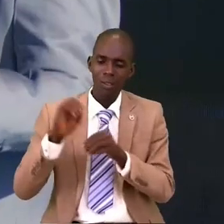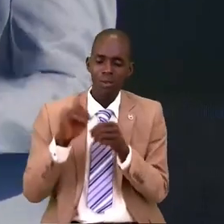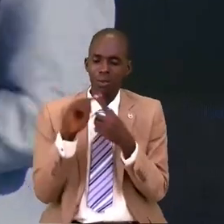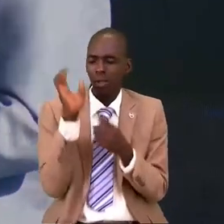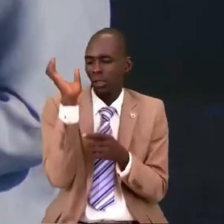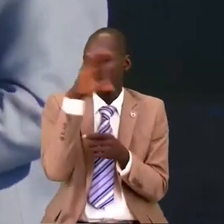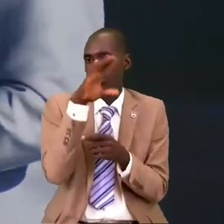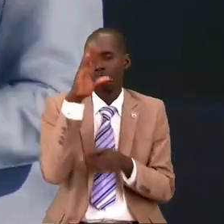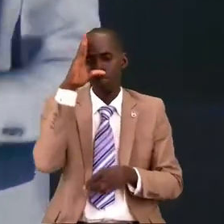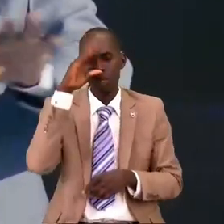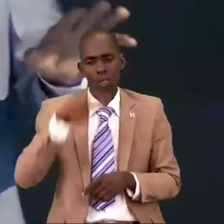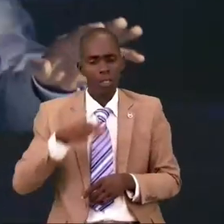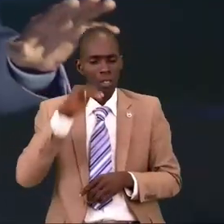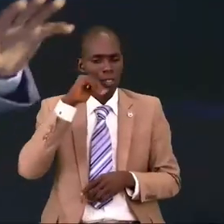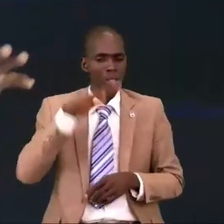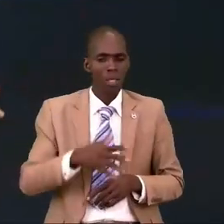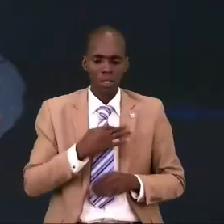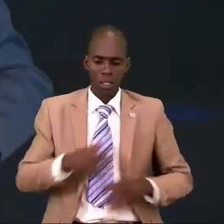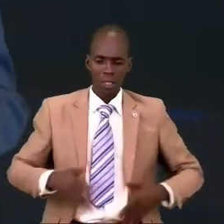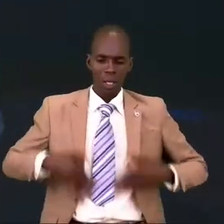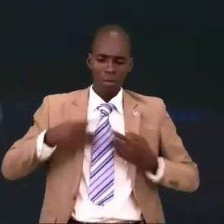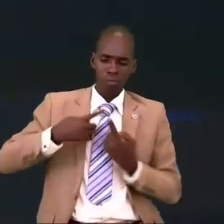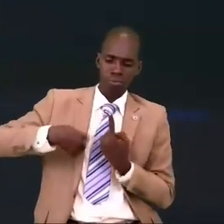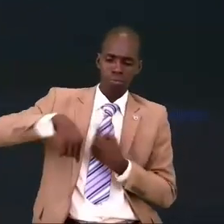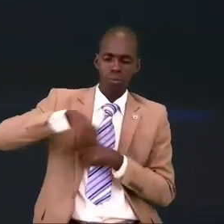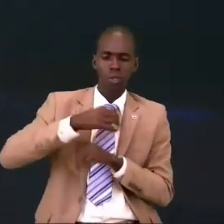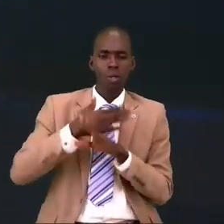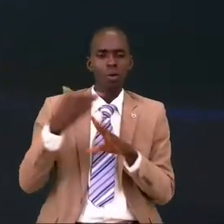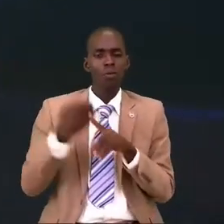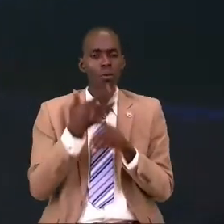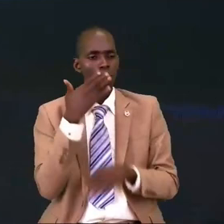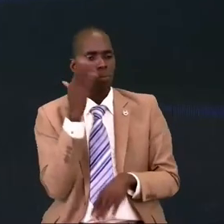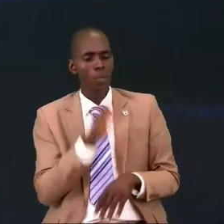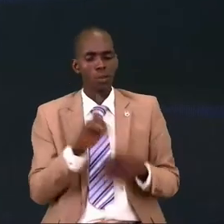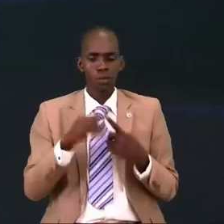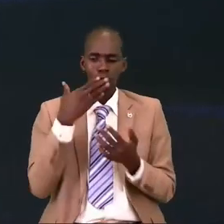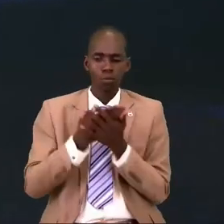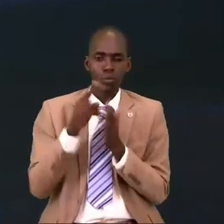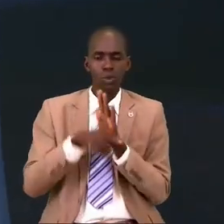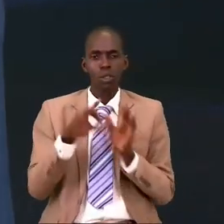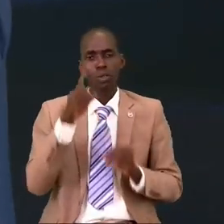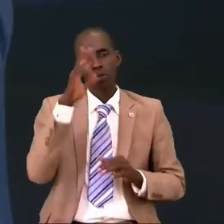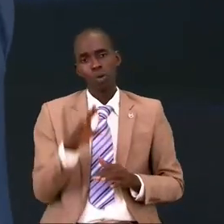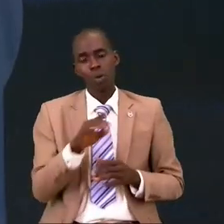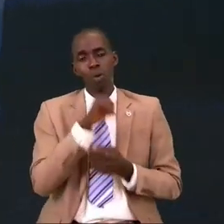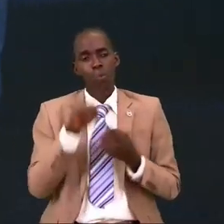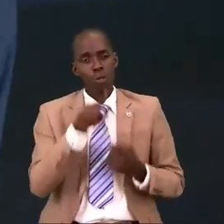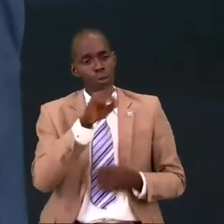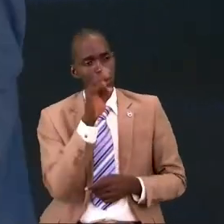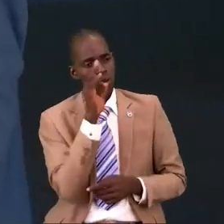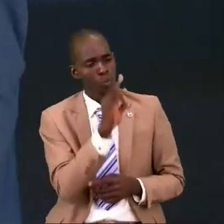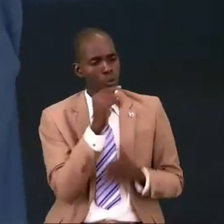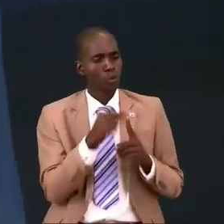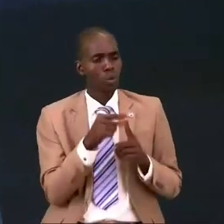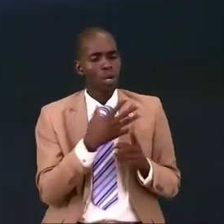à la bonté de Dieu lorsque tu prêches la parole et ces pécheurs viennent. Et maintenant, ce que tu as